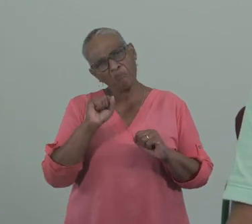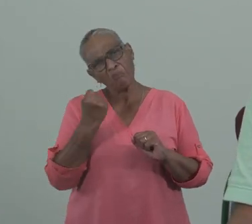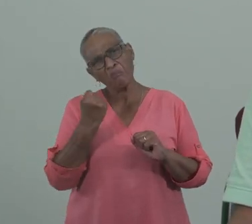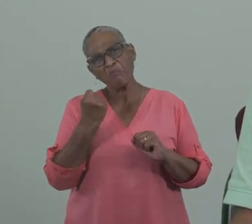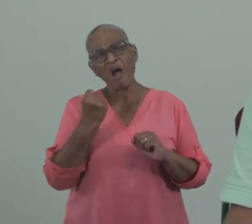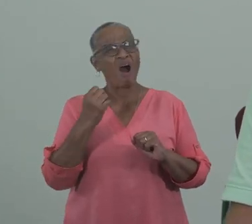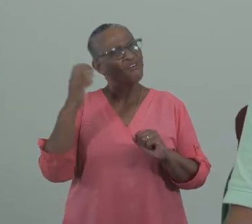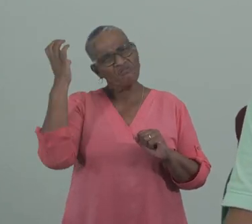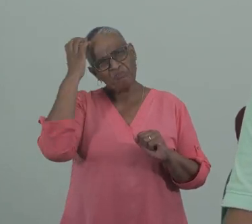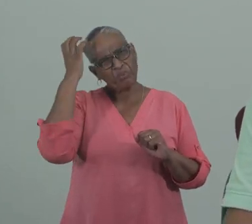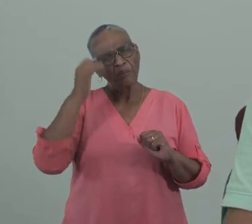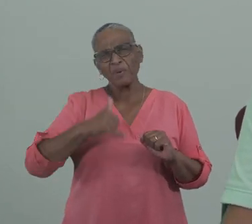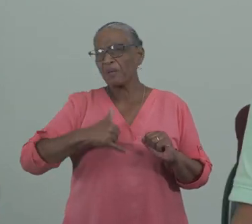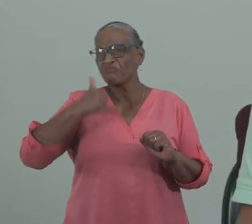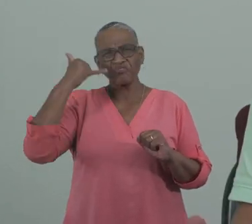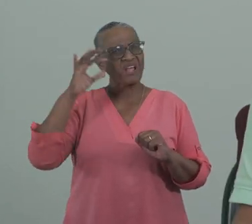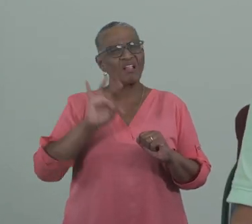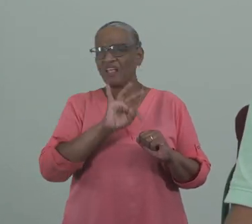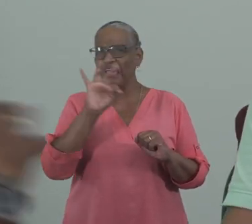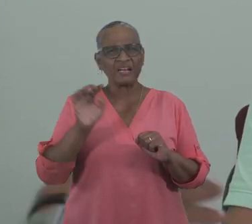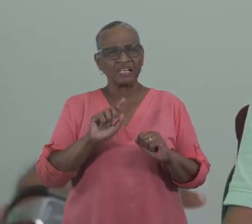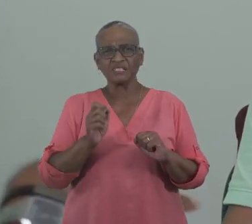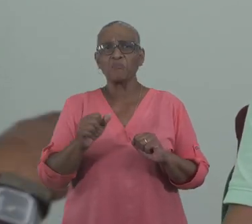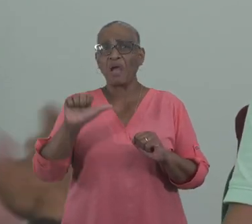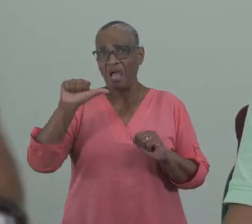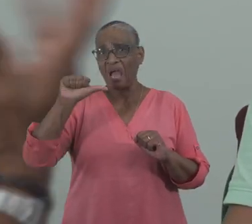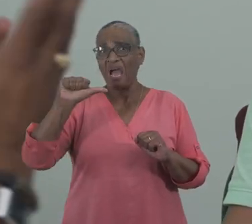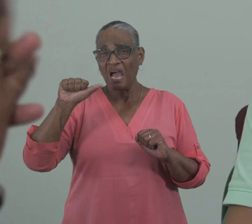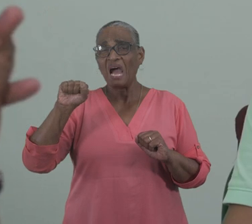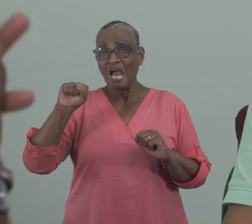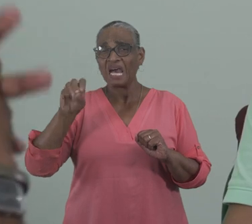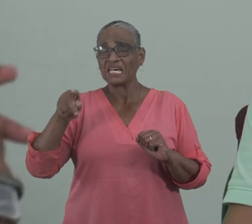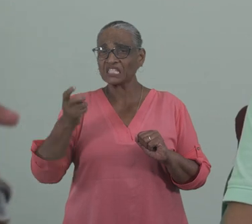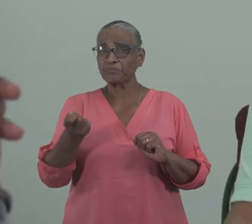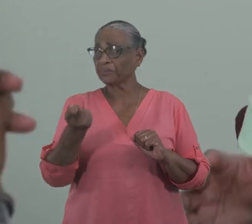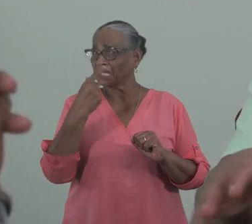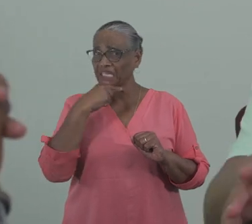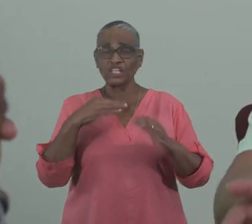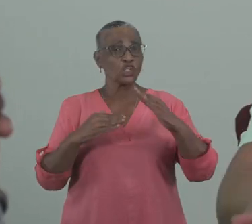Maar daar valt er eigenlijk ook niet zo heel veel dus de man afstappen aan aspirine voor zijn Gopura TV?